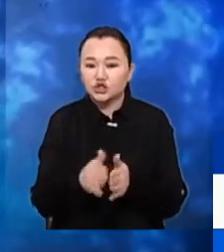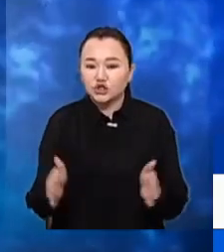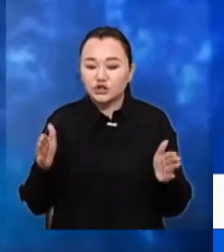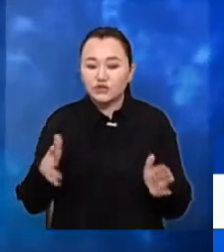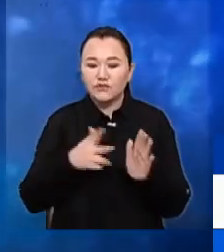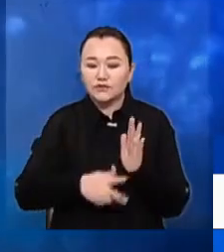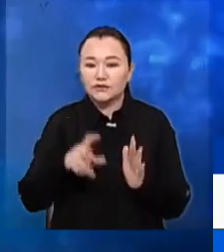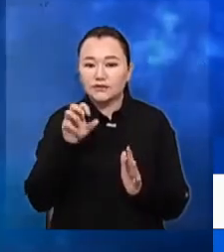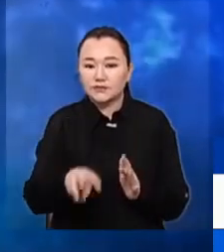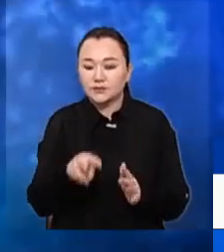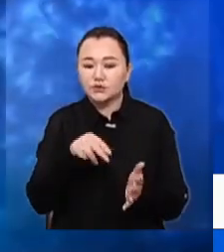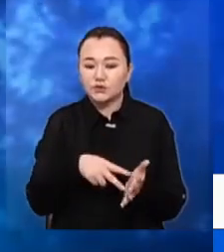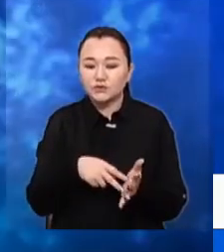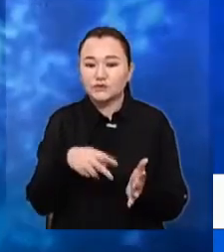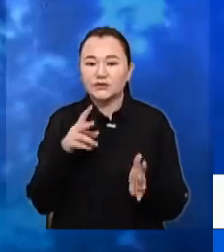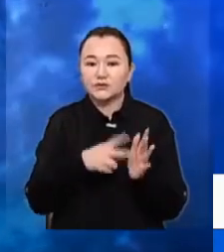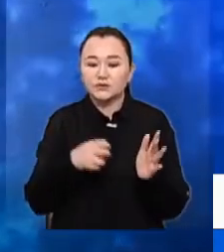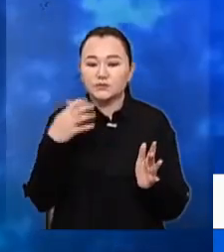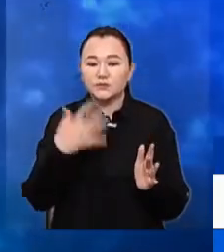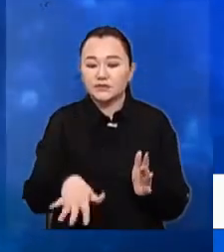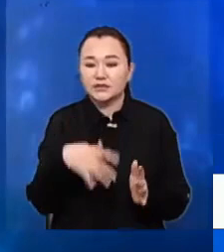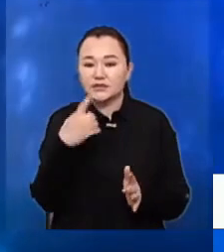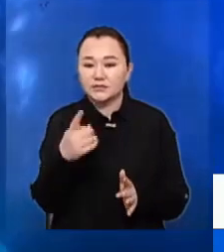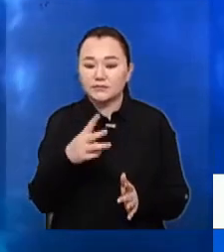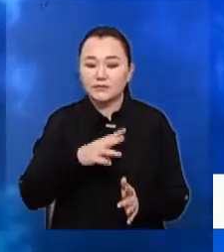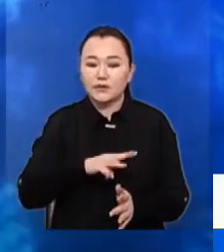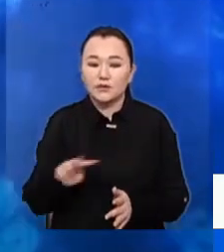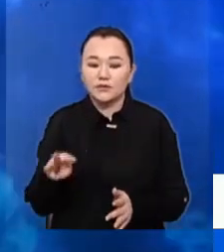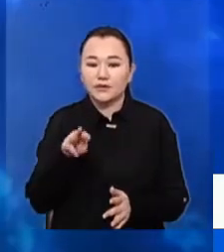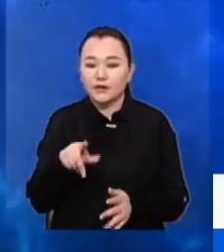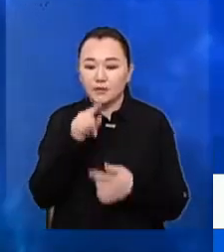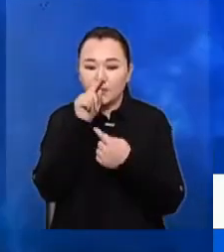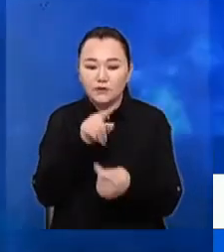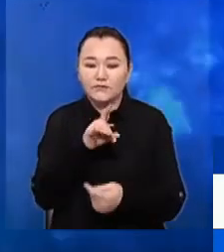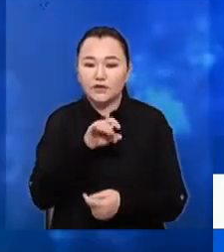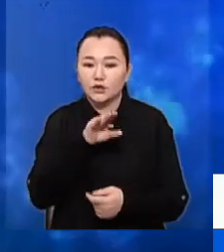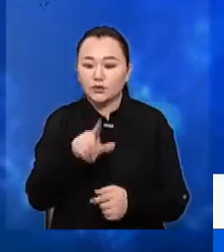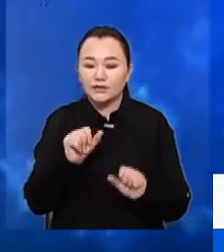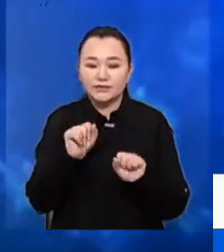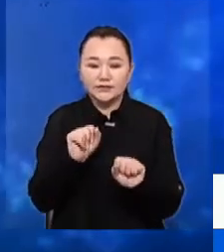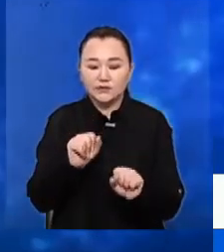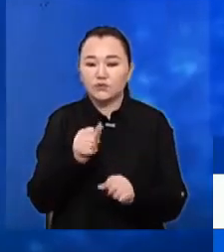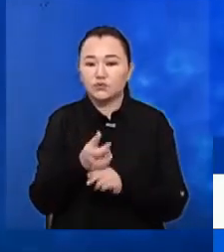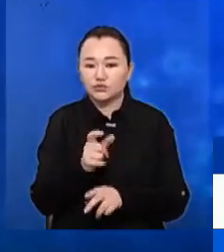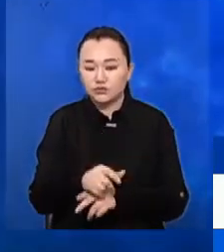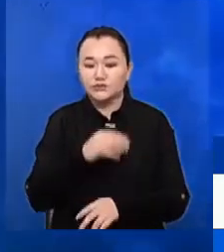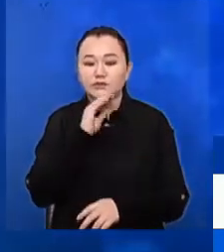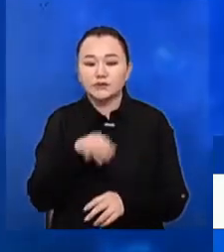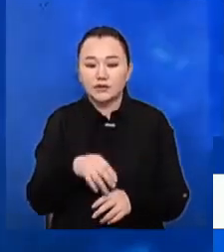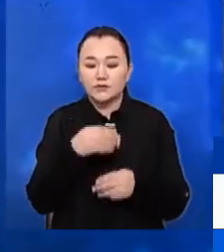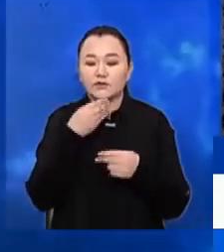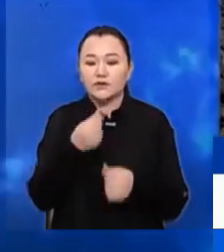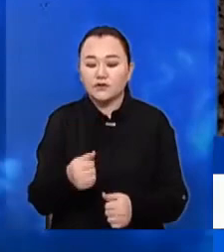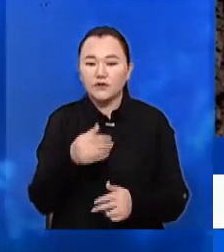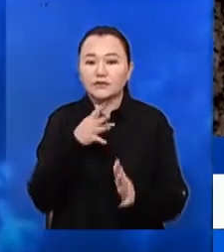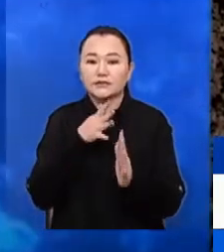80 сантиметров. Стоимость проекта 751 миллион тенге. Противортутный барьер достаточно эффективен. Грунтовый поток